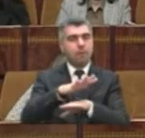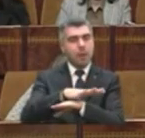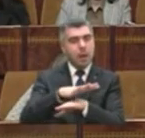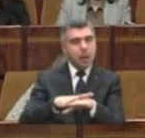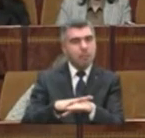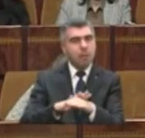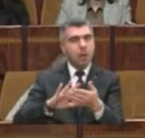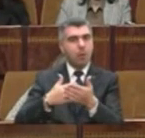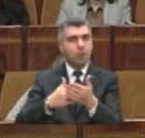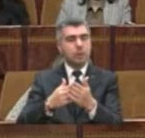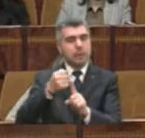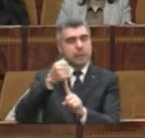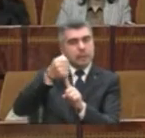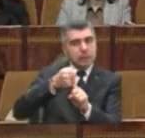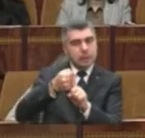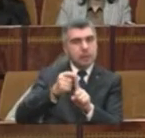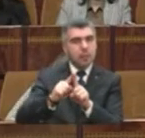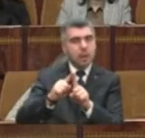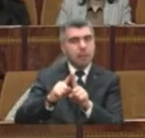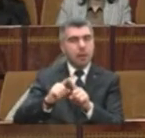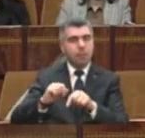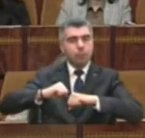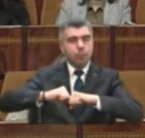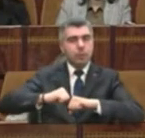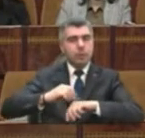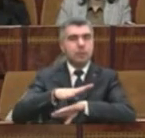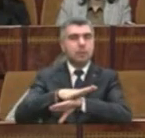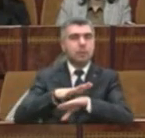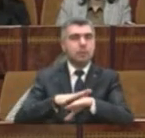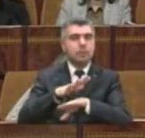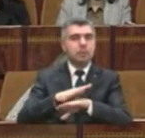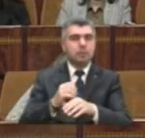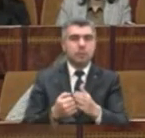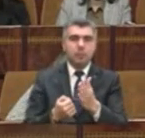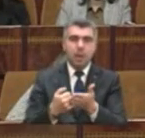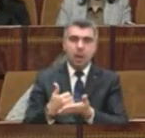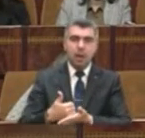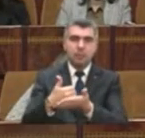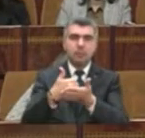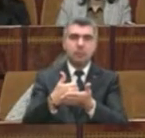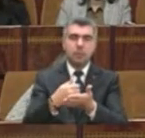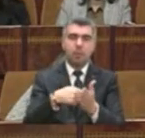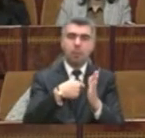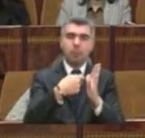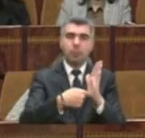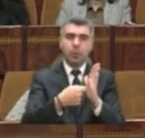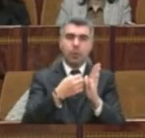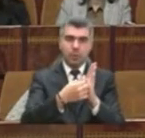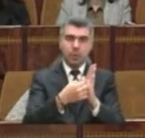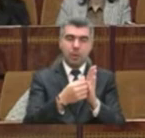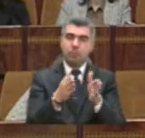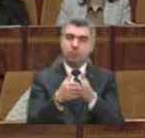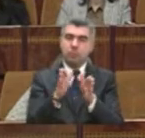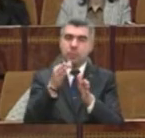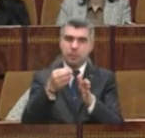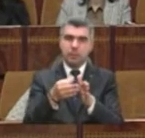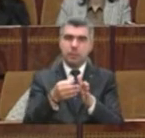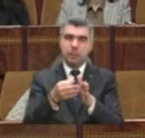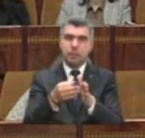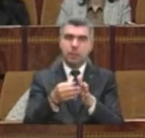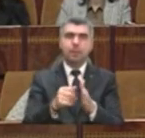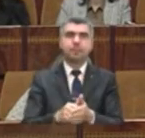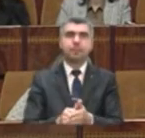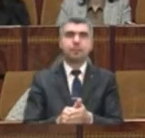المجهودات الجبارة ديال مجلس الجهة اللي دعمت هذا المشروع، هذا اللي خرج اللي عطى